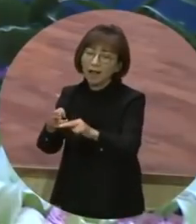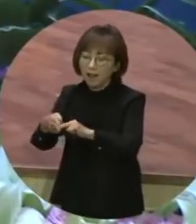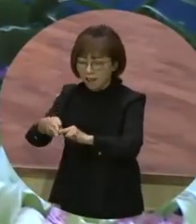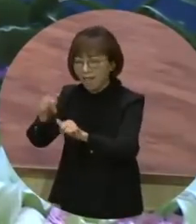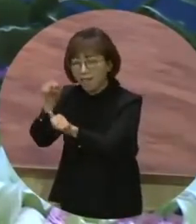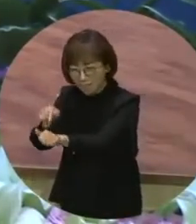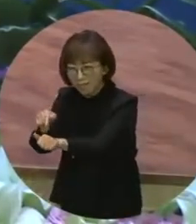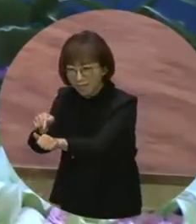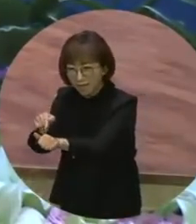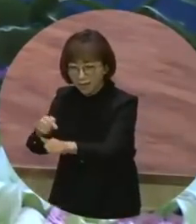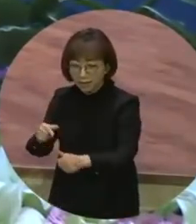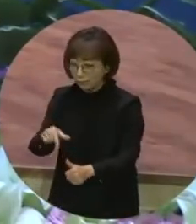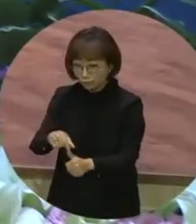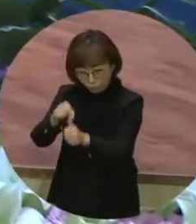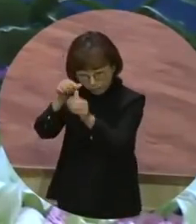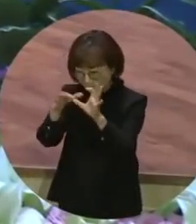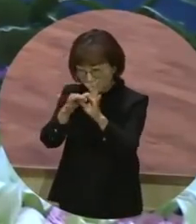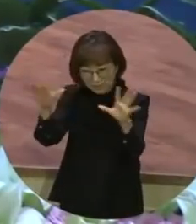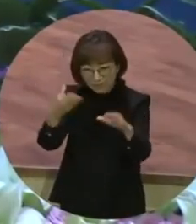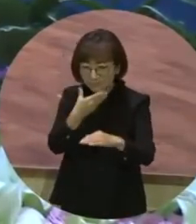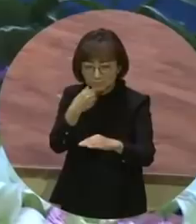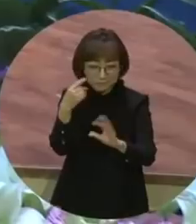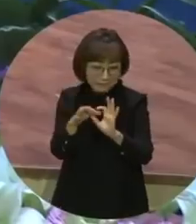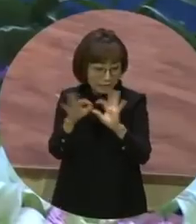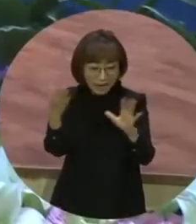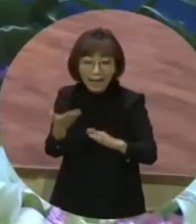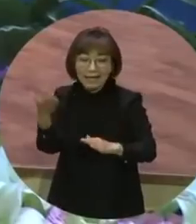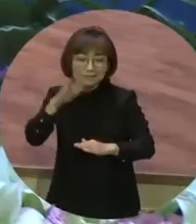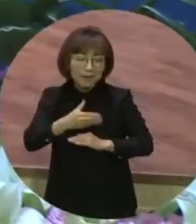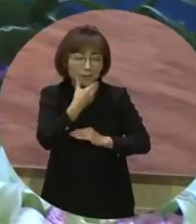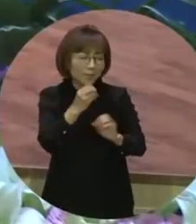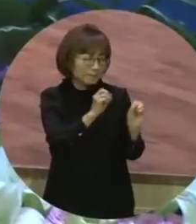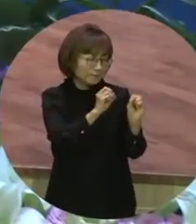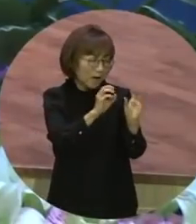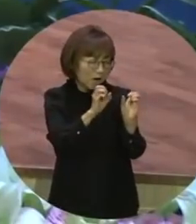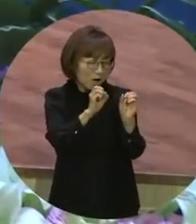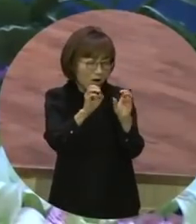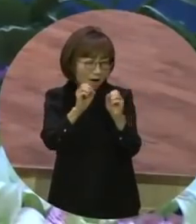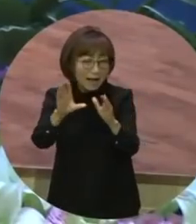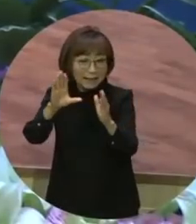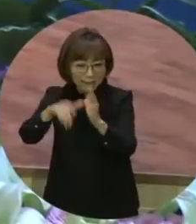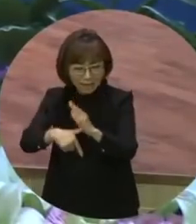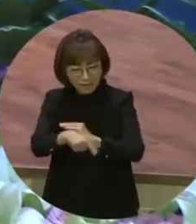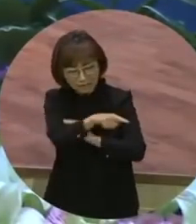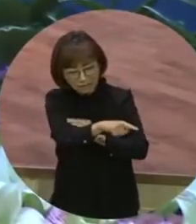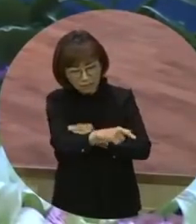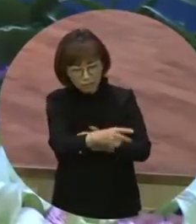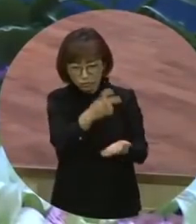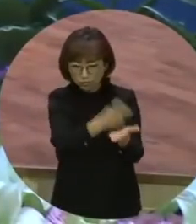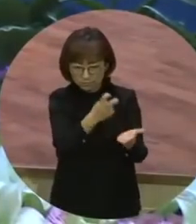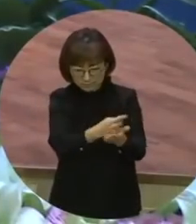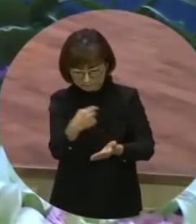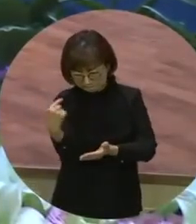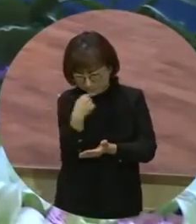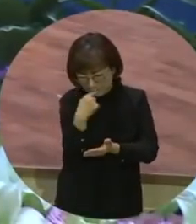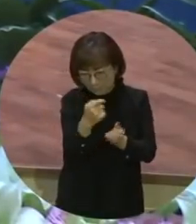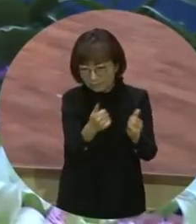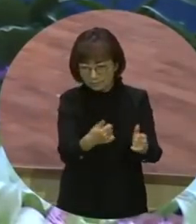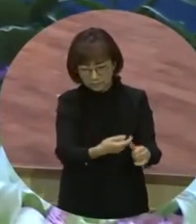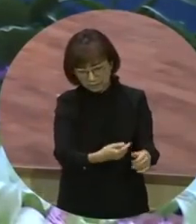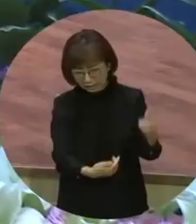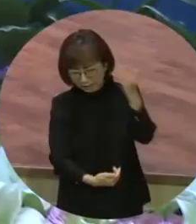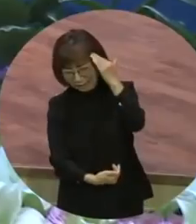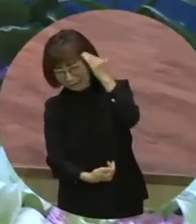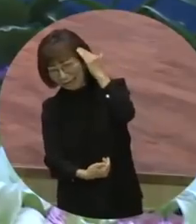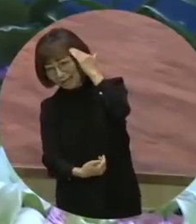구원과도 상관없고 복음과도 상관없지만 사역을 하는데 자꾸 방해를 지는 게 율법주의자들이 자꾸 방해하면서 그렇게